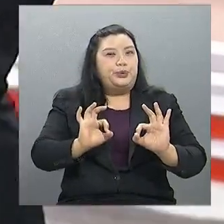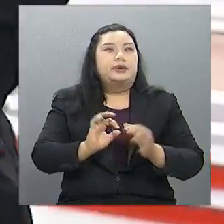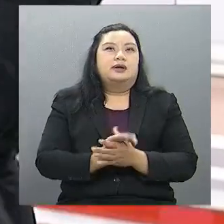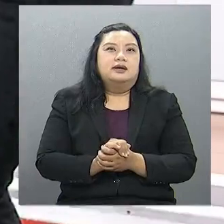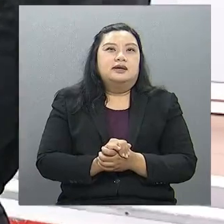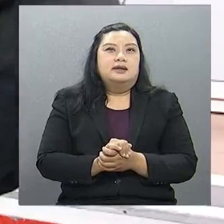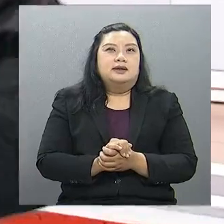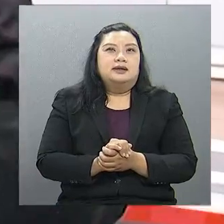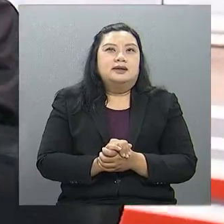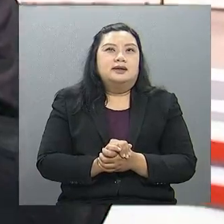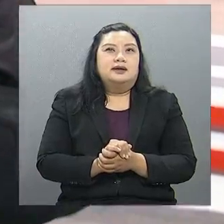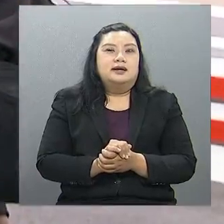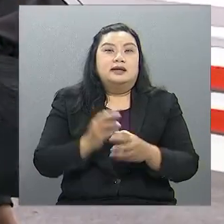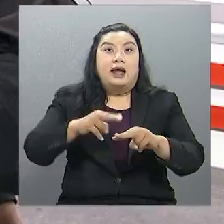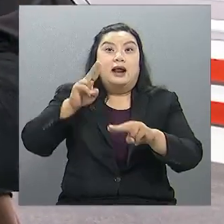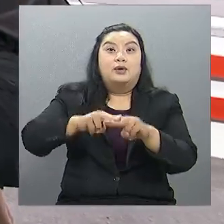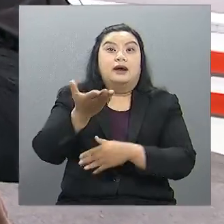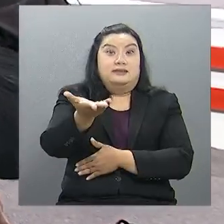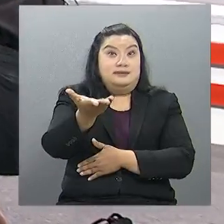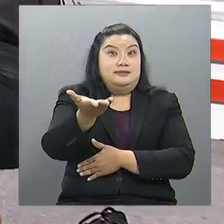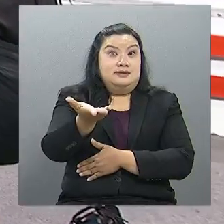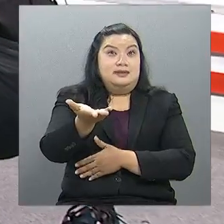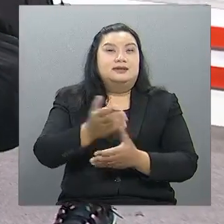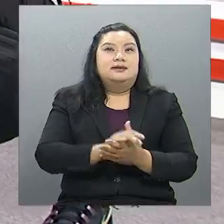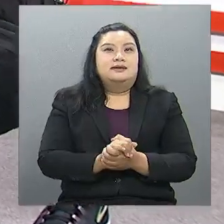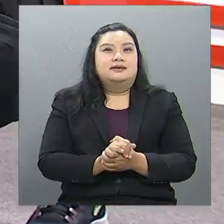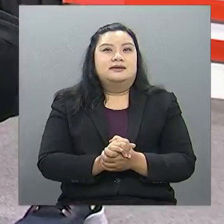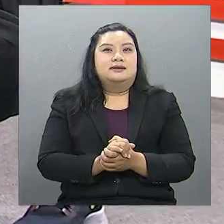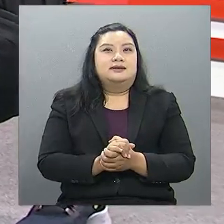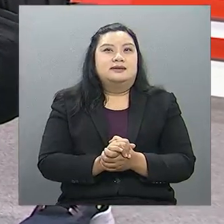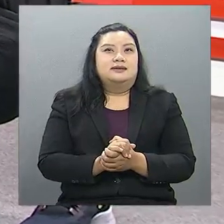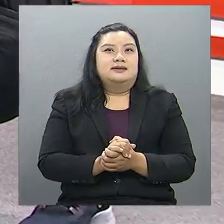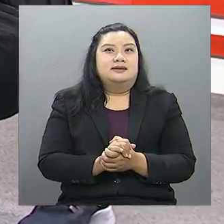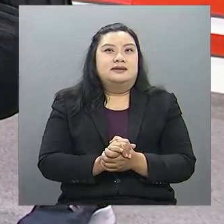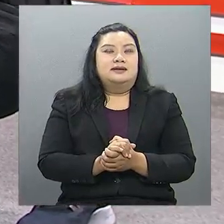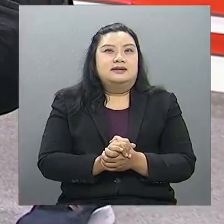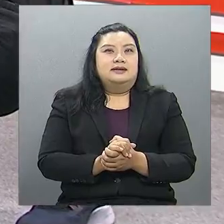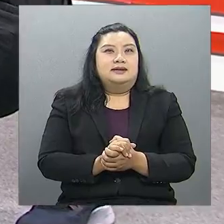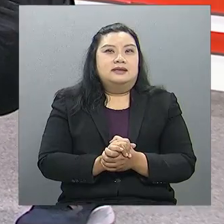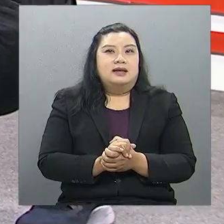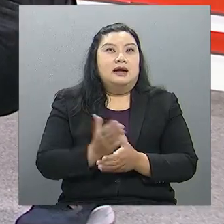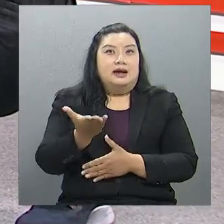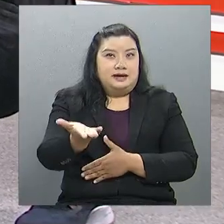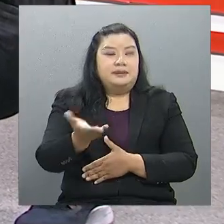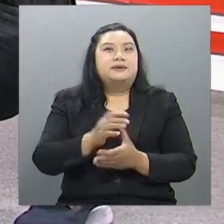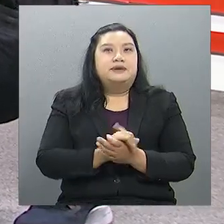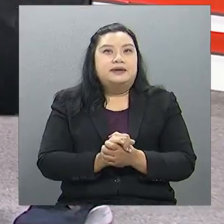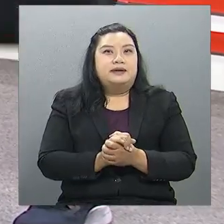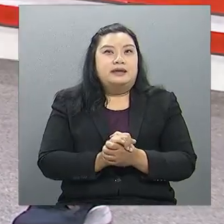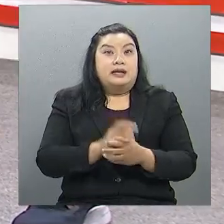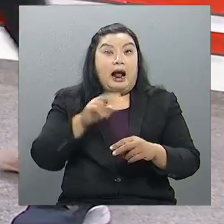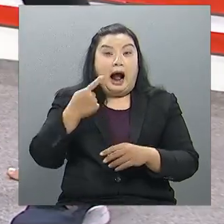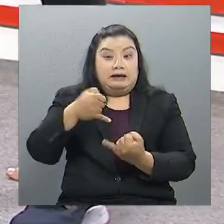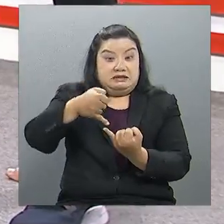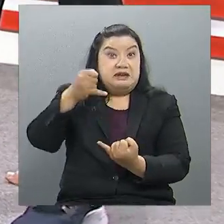าที่เราเรวงยองเต็ส้เที่วีเชสกวอดทuss facedorn focusจะนั่งไม่ได้ dein gut VAN walk notre